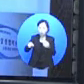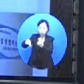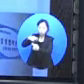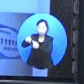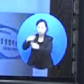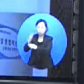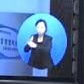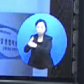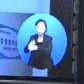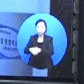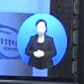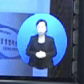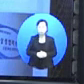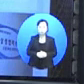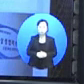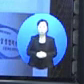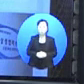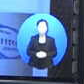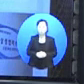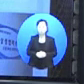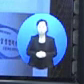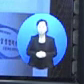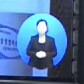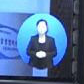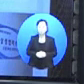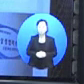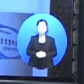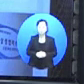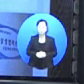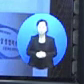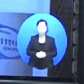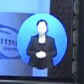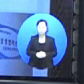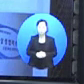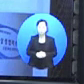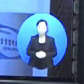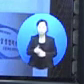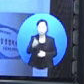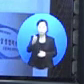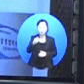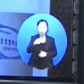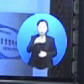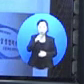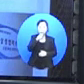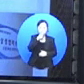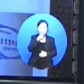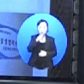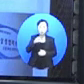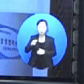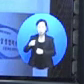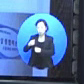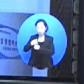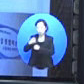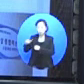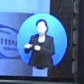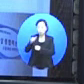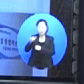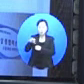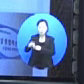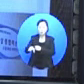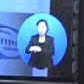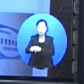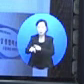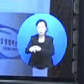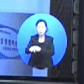2019년도 11월 기사입니다. 수원시 분공항 갈등 지역의 이상한 공항 화성시 우정읍 조암로